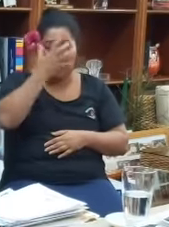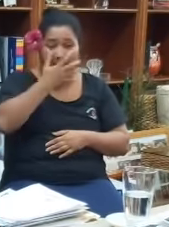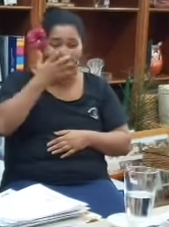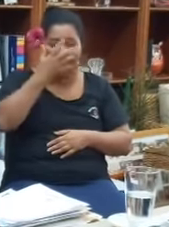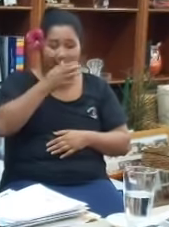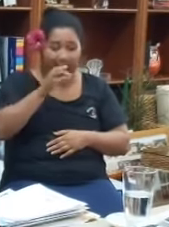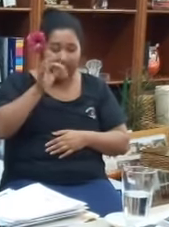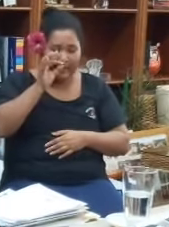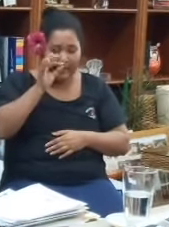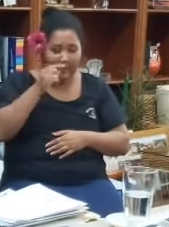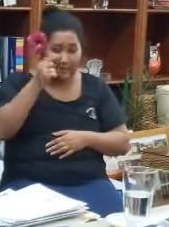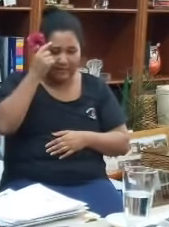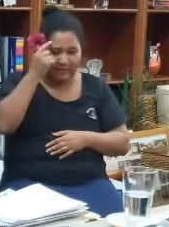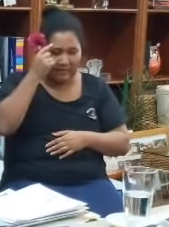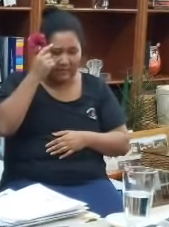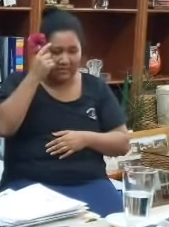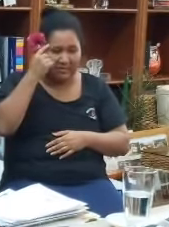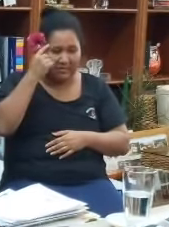ue manatuna